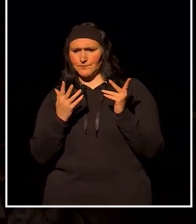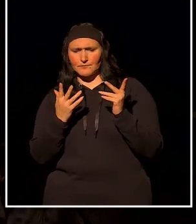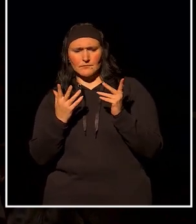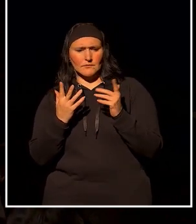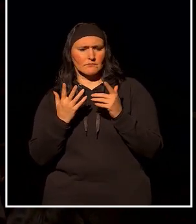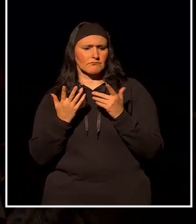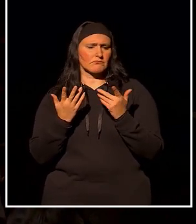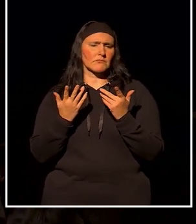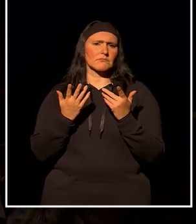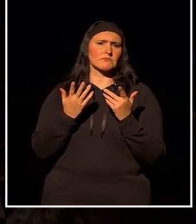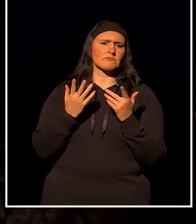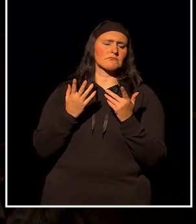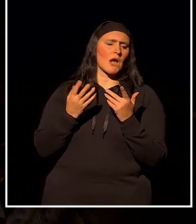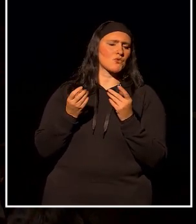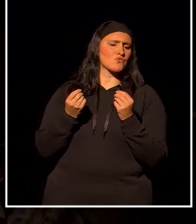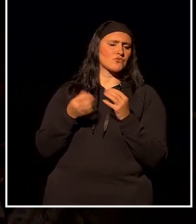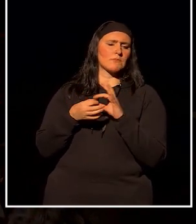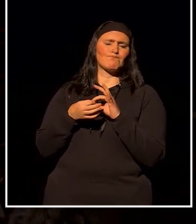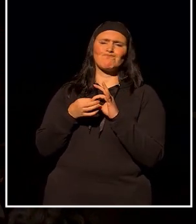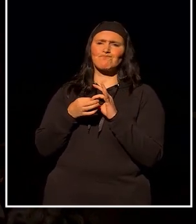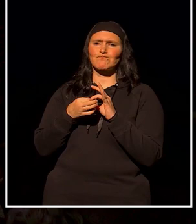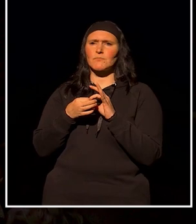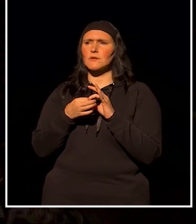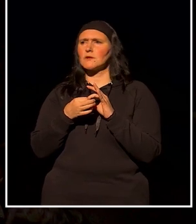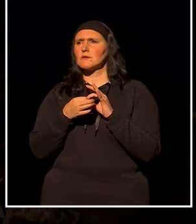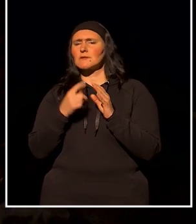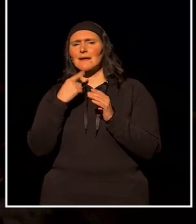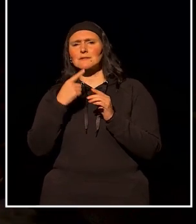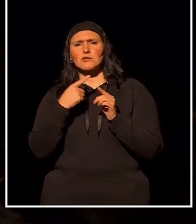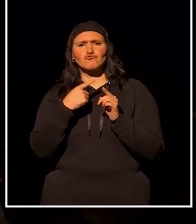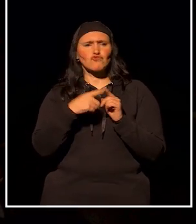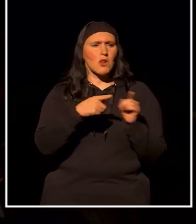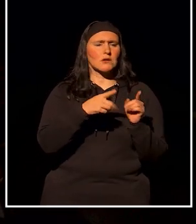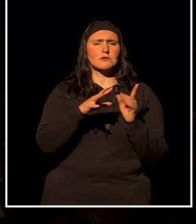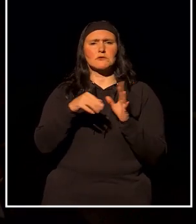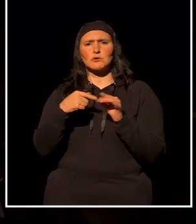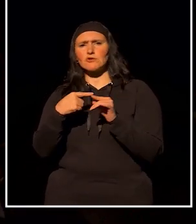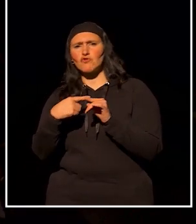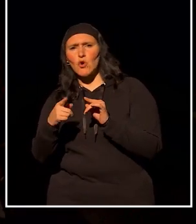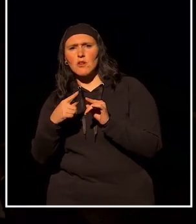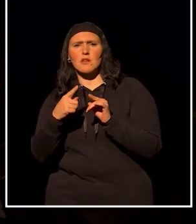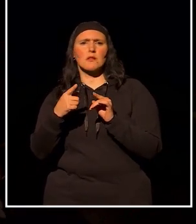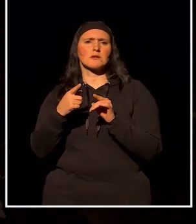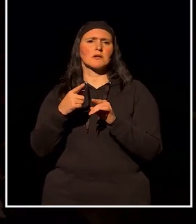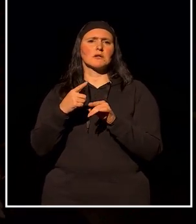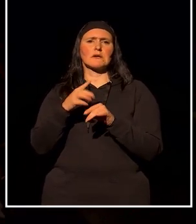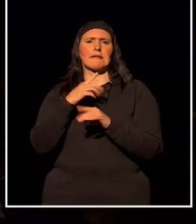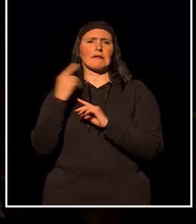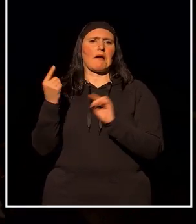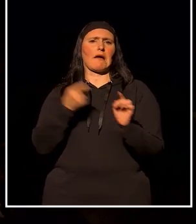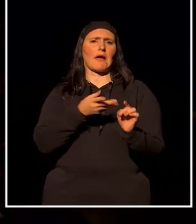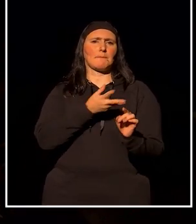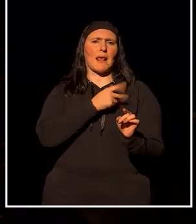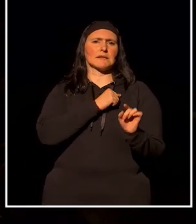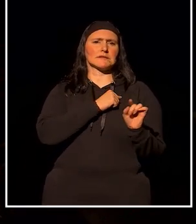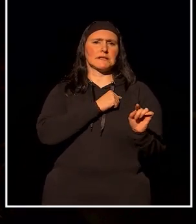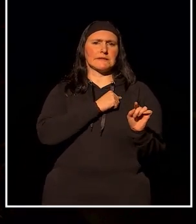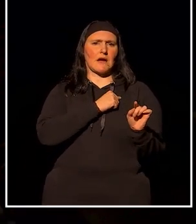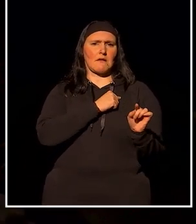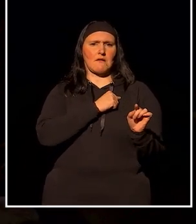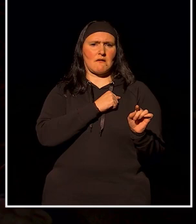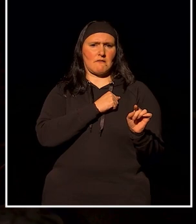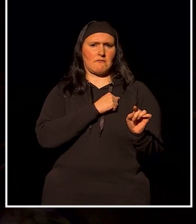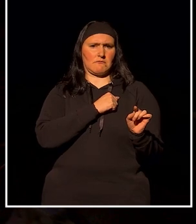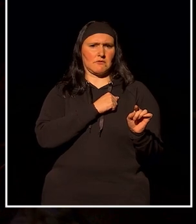oder diese auf Palästina projizierten Wunsch, man möge endlich sozusagen von deutscher